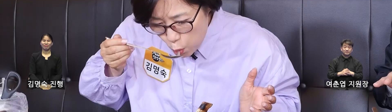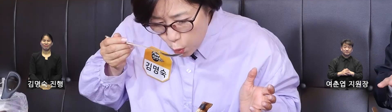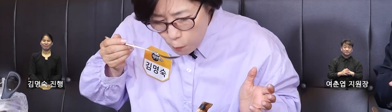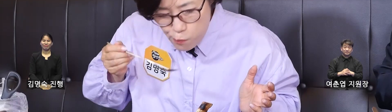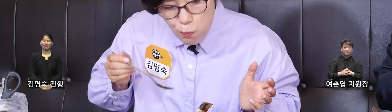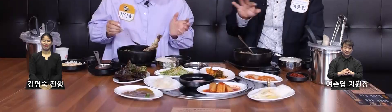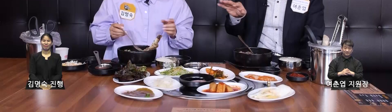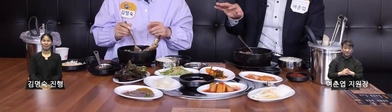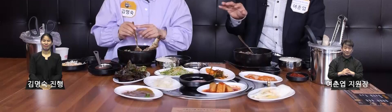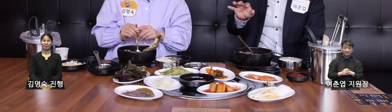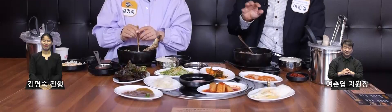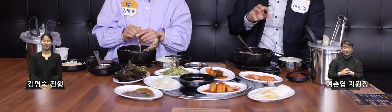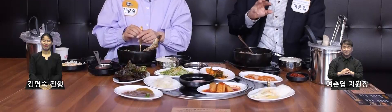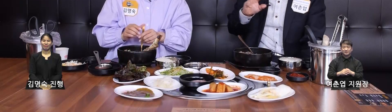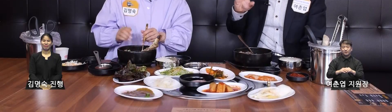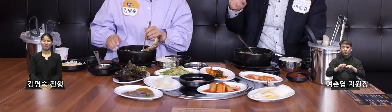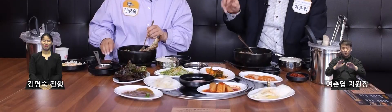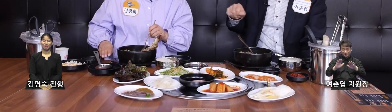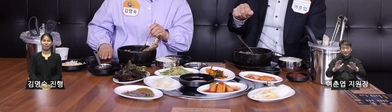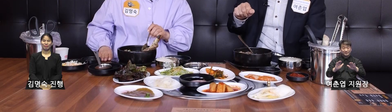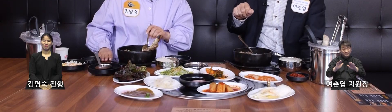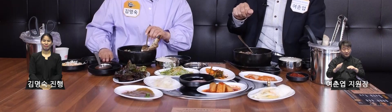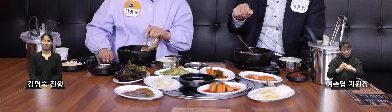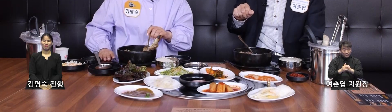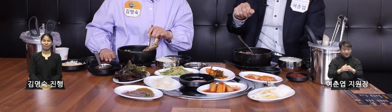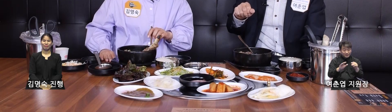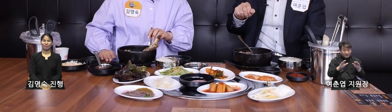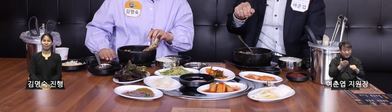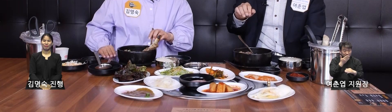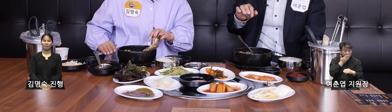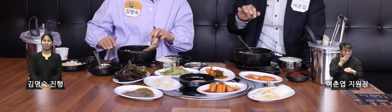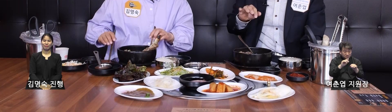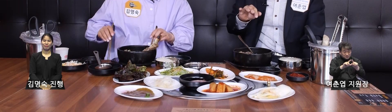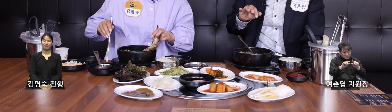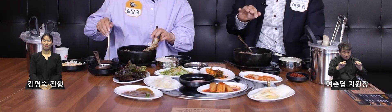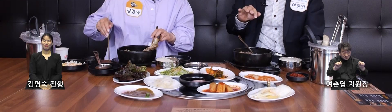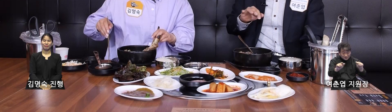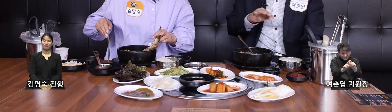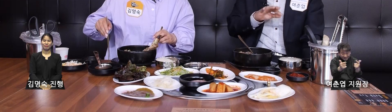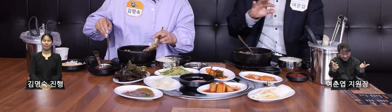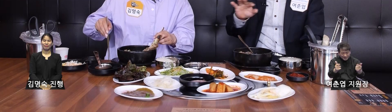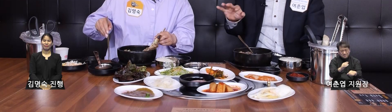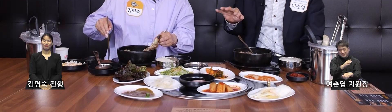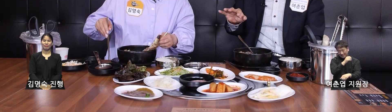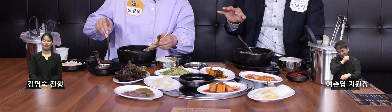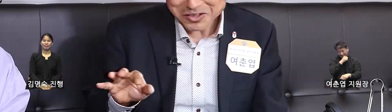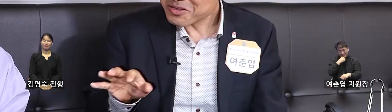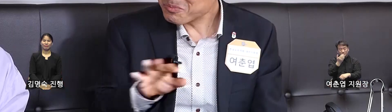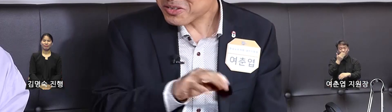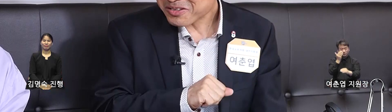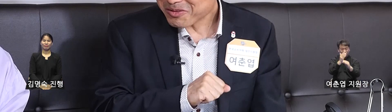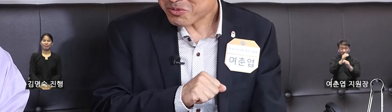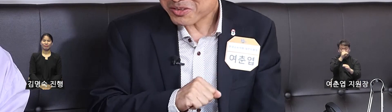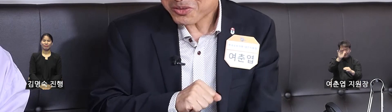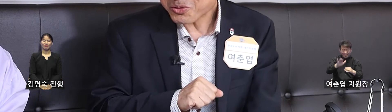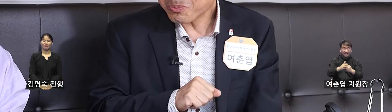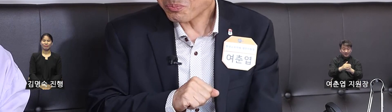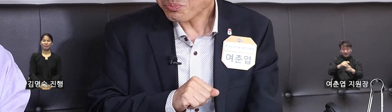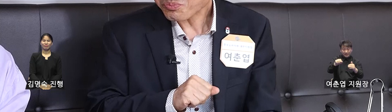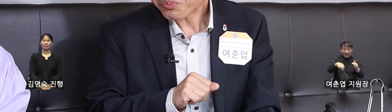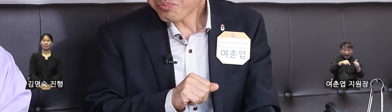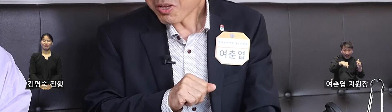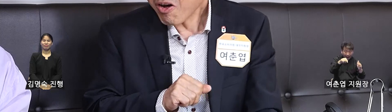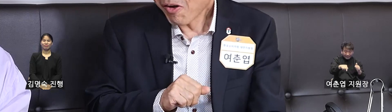그 저는 오늘 음식 다 맛있게 먹고 있는데 네. 그 이 음식 가운데서